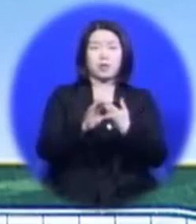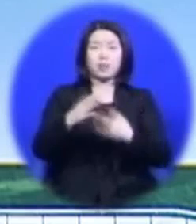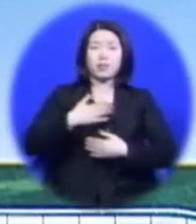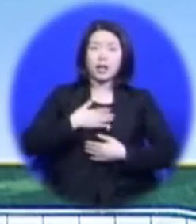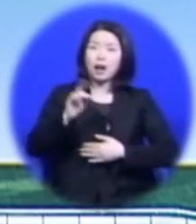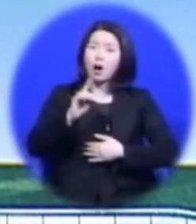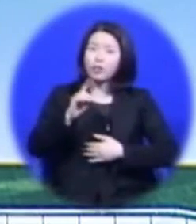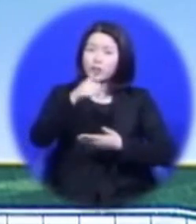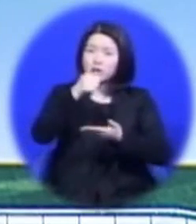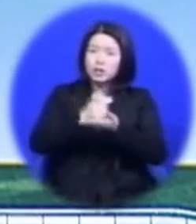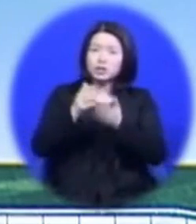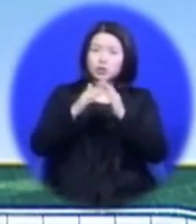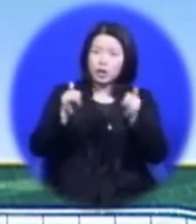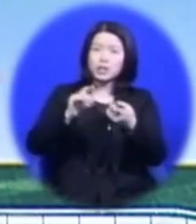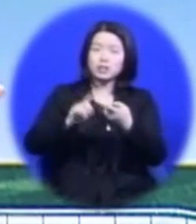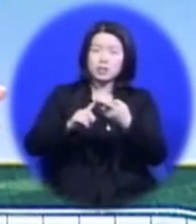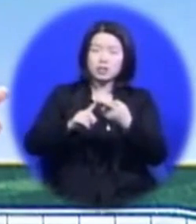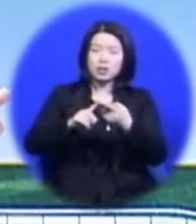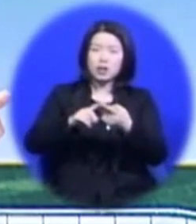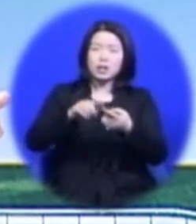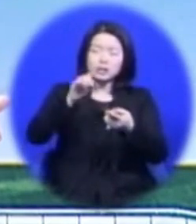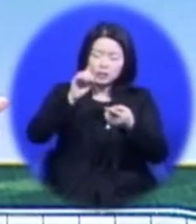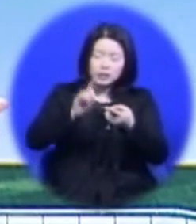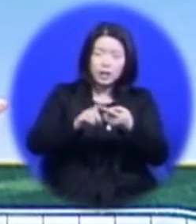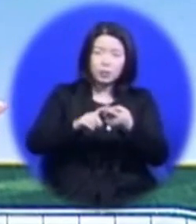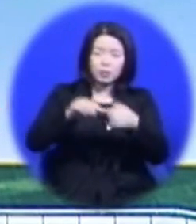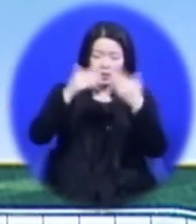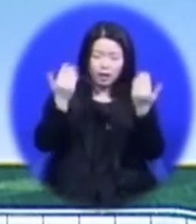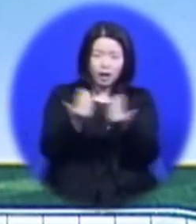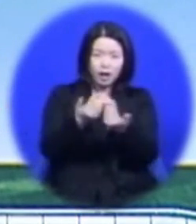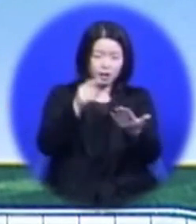어떤 죄인인지 그대로 다 드러납니다.